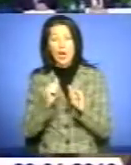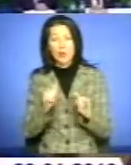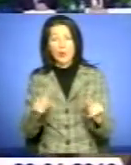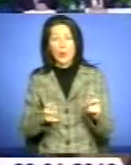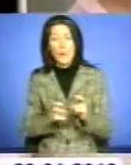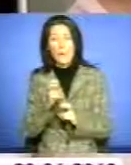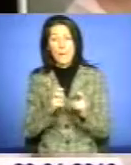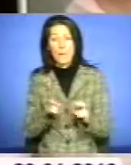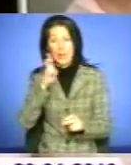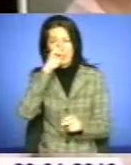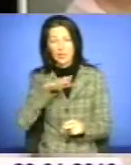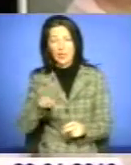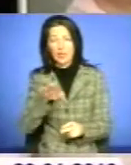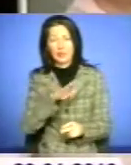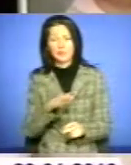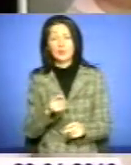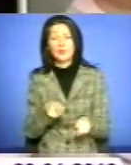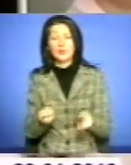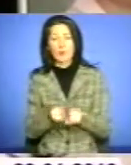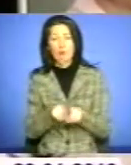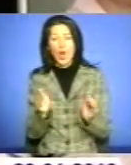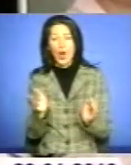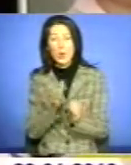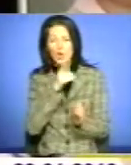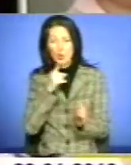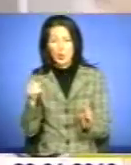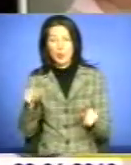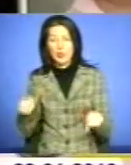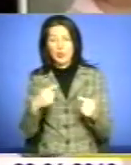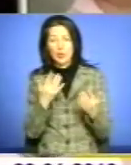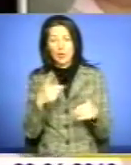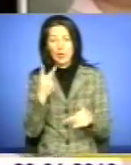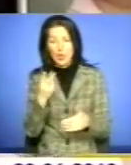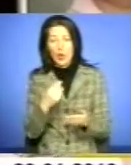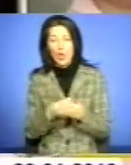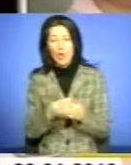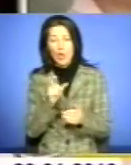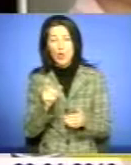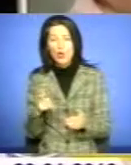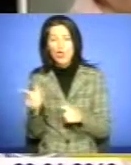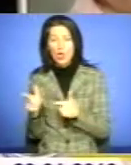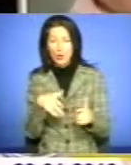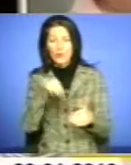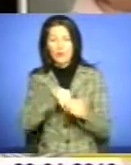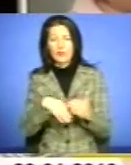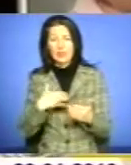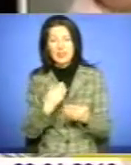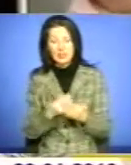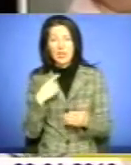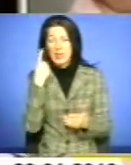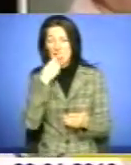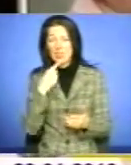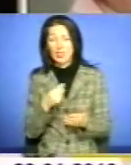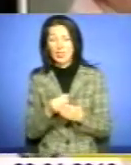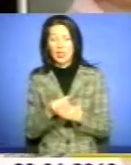підприємництва в країні. Дуже радісно, що за такий короткий срок створюється вже 2-й фонд. Люди готові вкладати свої личні гроші, заробітні, в общем, не